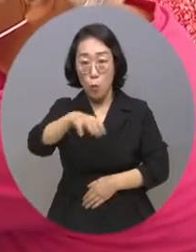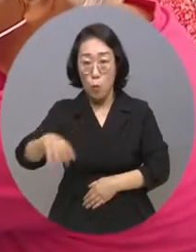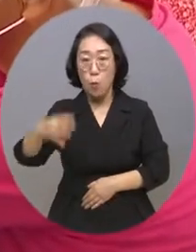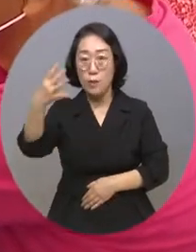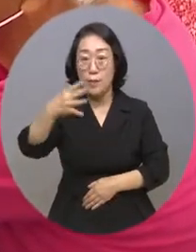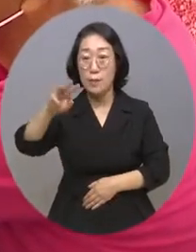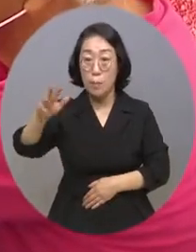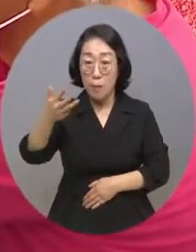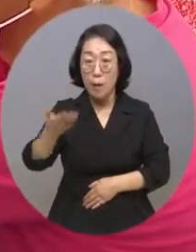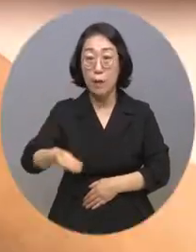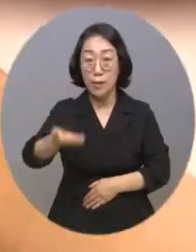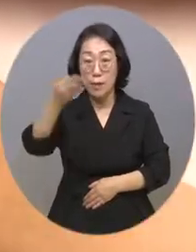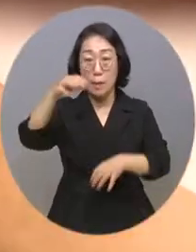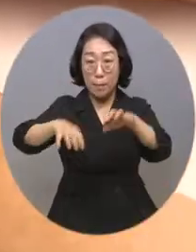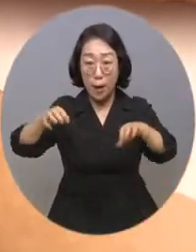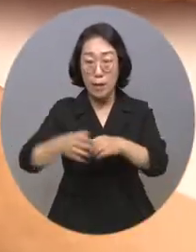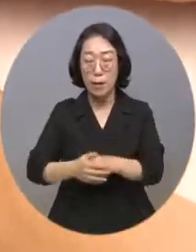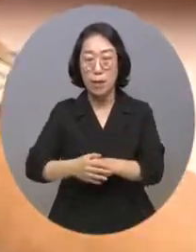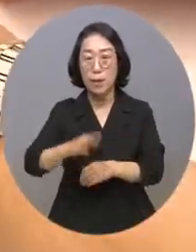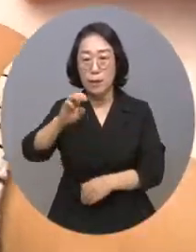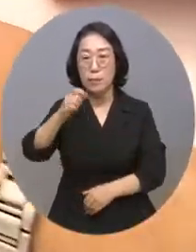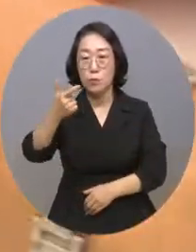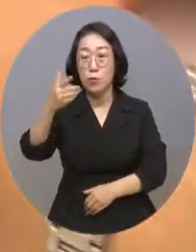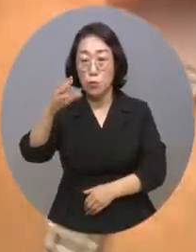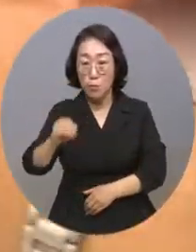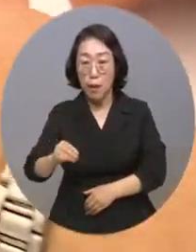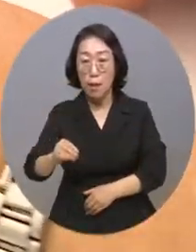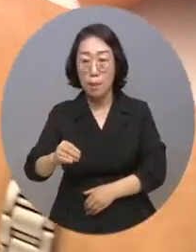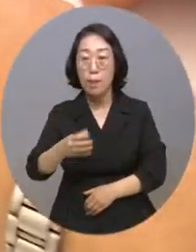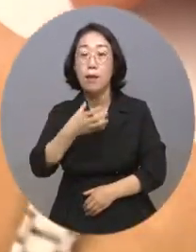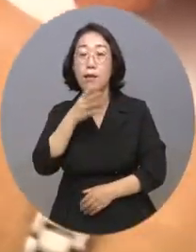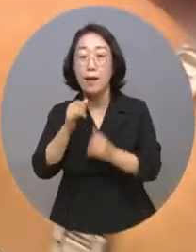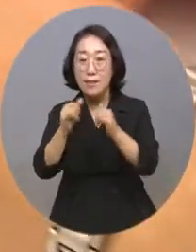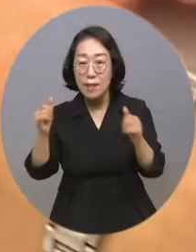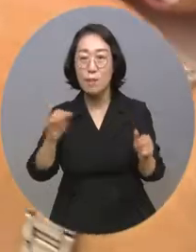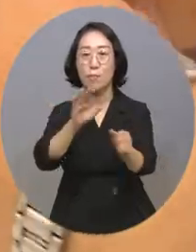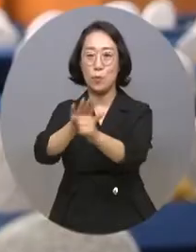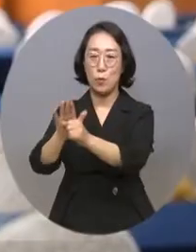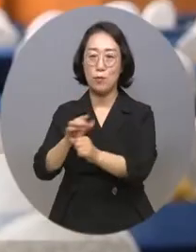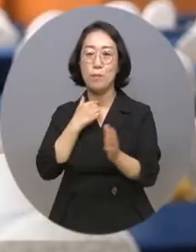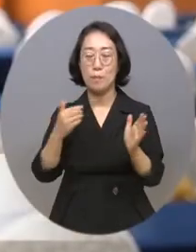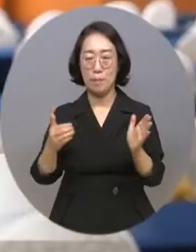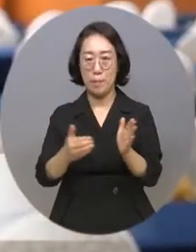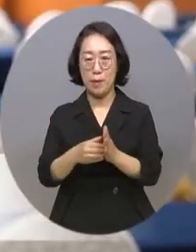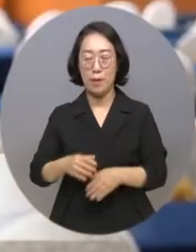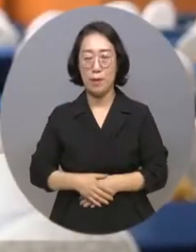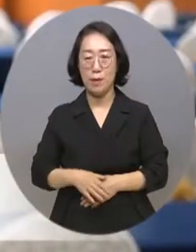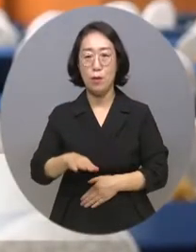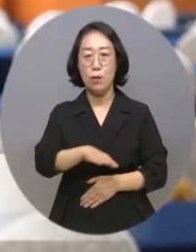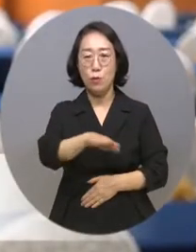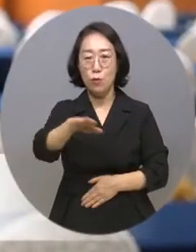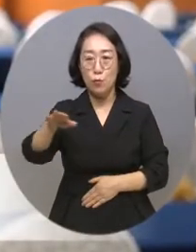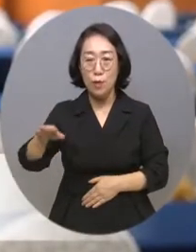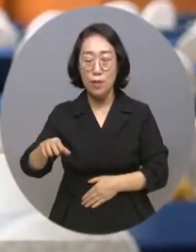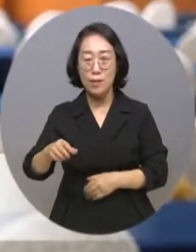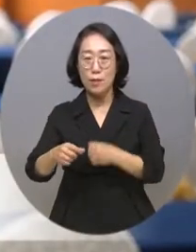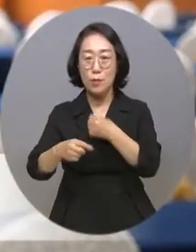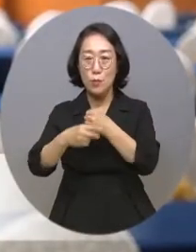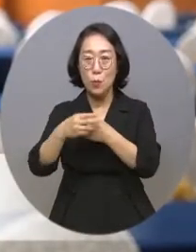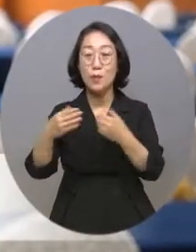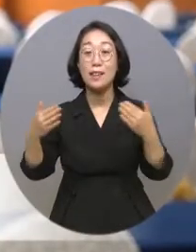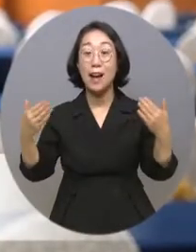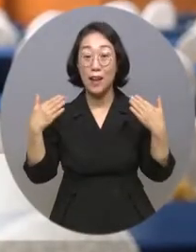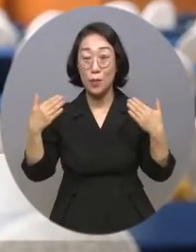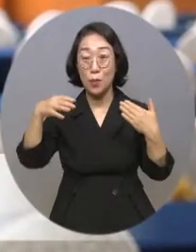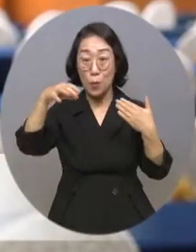4,890개 마을에 거주하는 36만여 명의 주민이 혜택을 받았습니다. 저희는 인월초등학교에 가서 벽화를